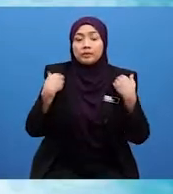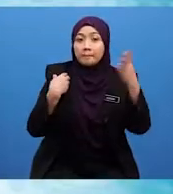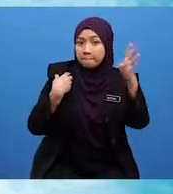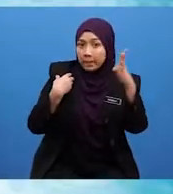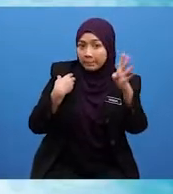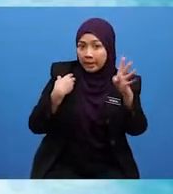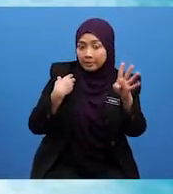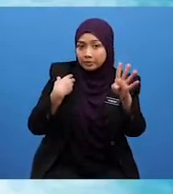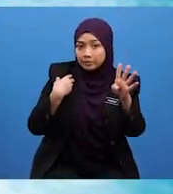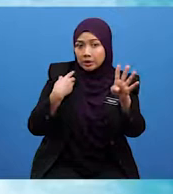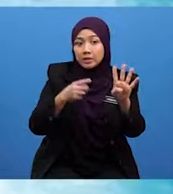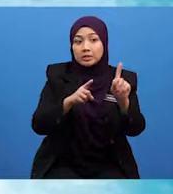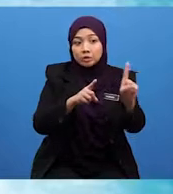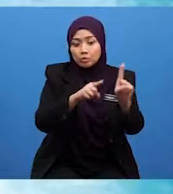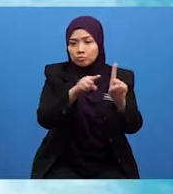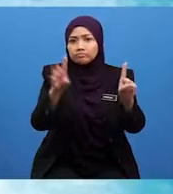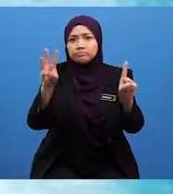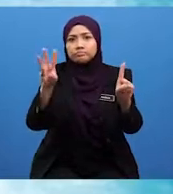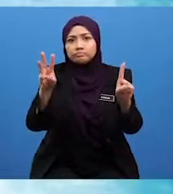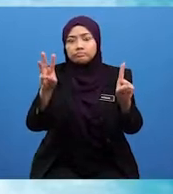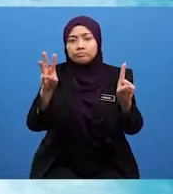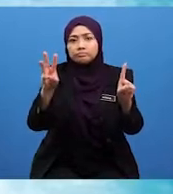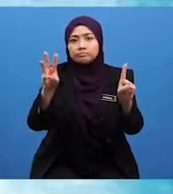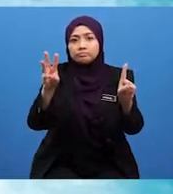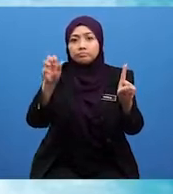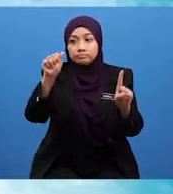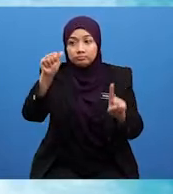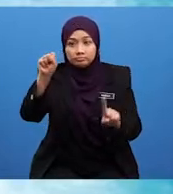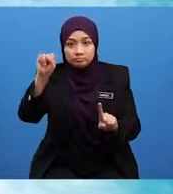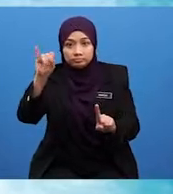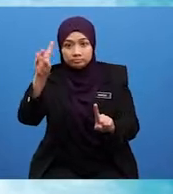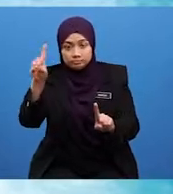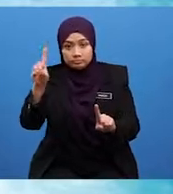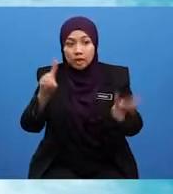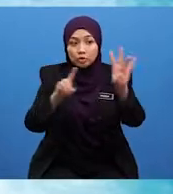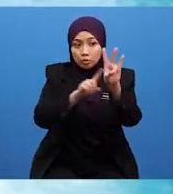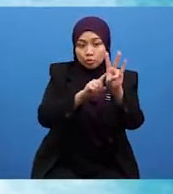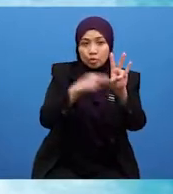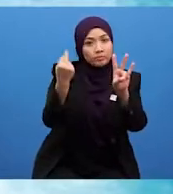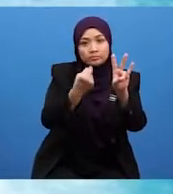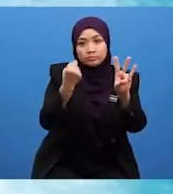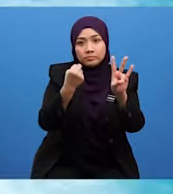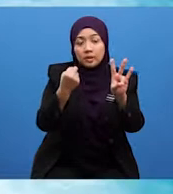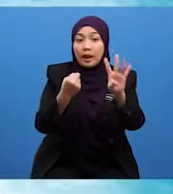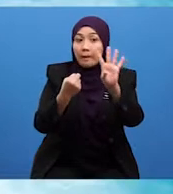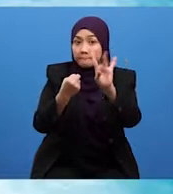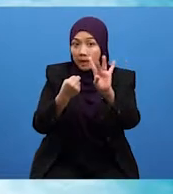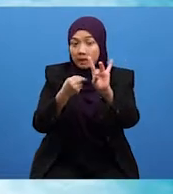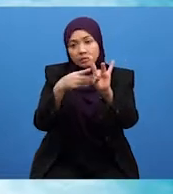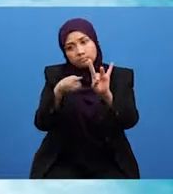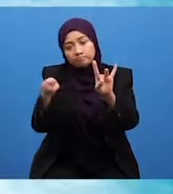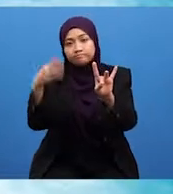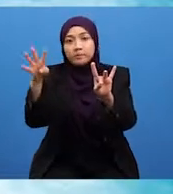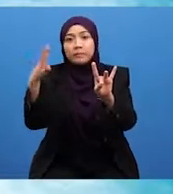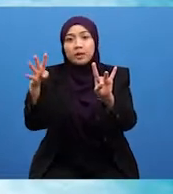nilai. 1 hingga 6 bersifat asid, 7 neutral dan 8 hingga